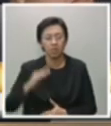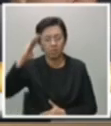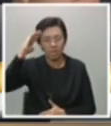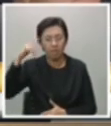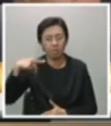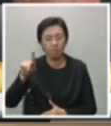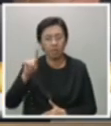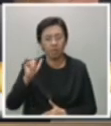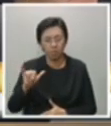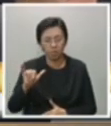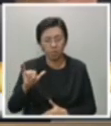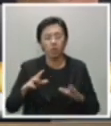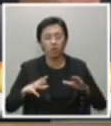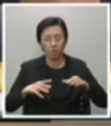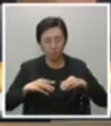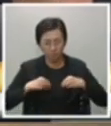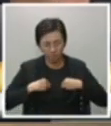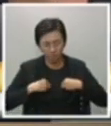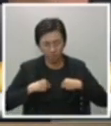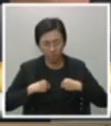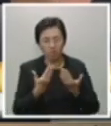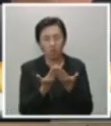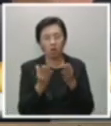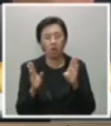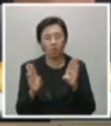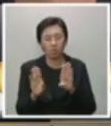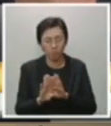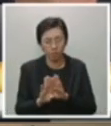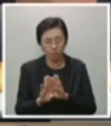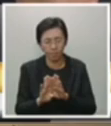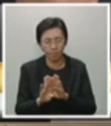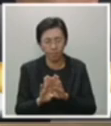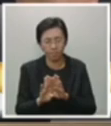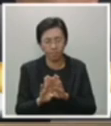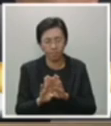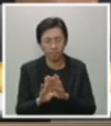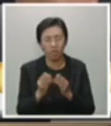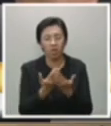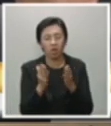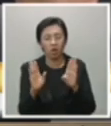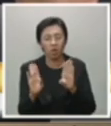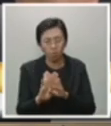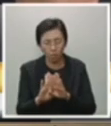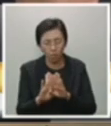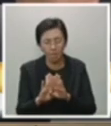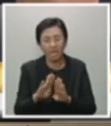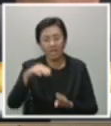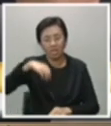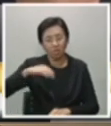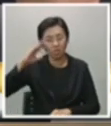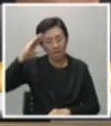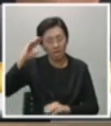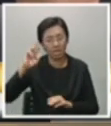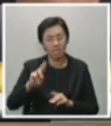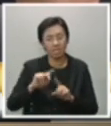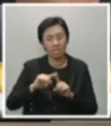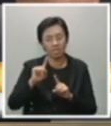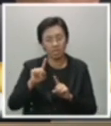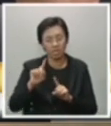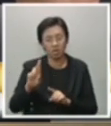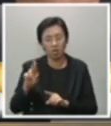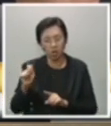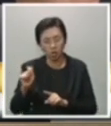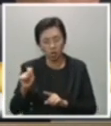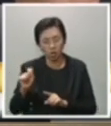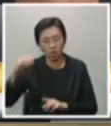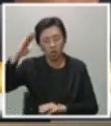จันทร์โอชาเองว่าครอบครัวได้ใช้บ้านรับรองในกรมทหารราบที่1สังกัดกองทัพบก